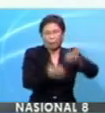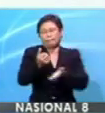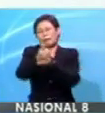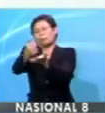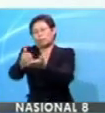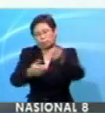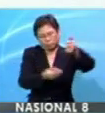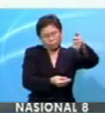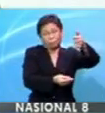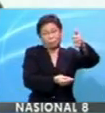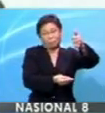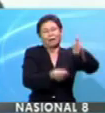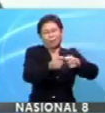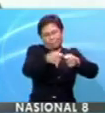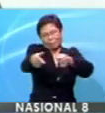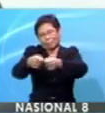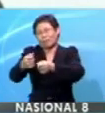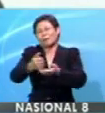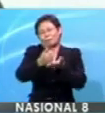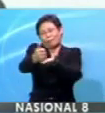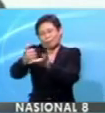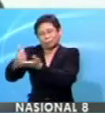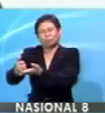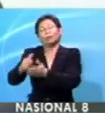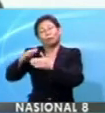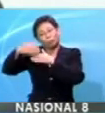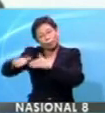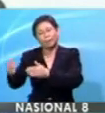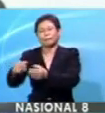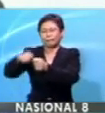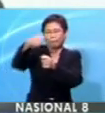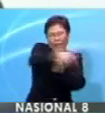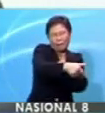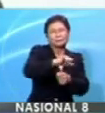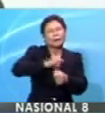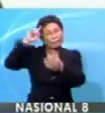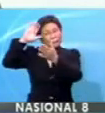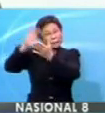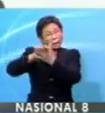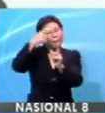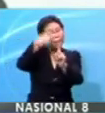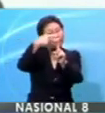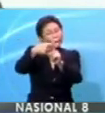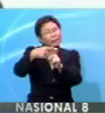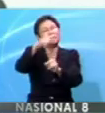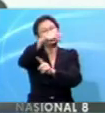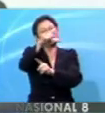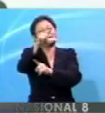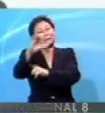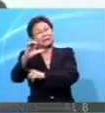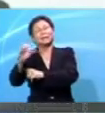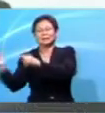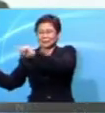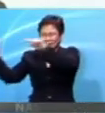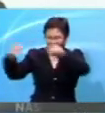mereka membayar balik dengan baik saya amat percaya yakin dan optimistik rakan-rakan glc yang lain juga akan